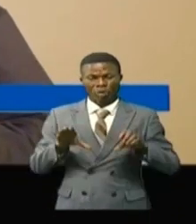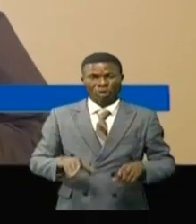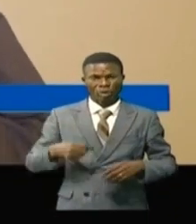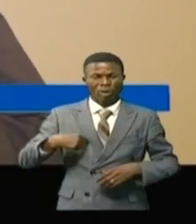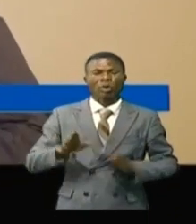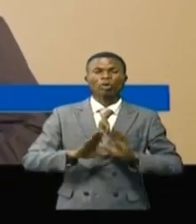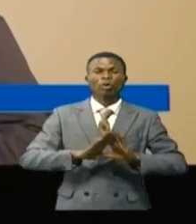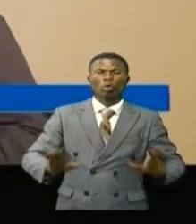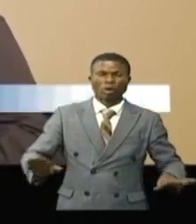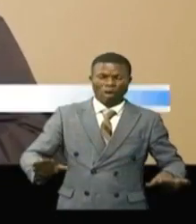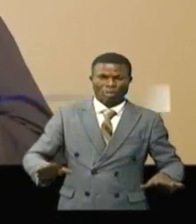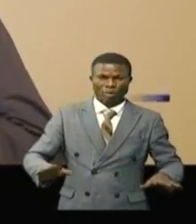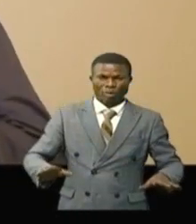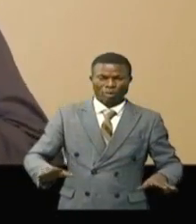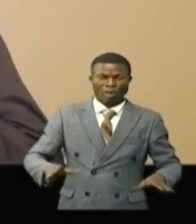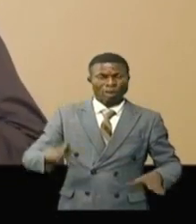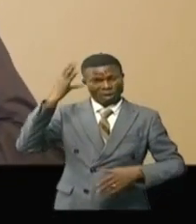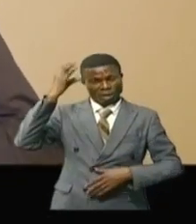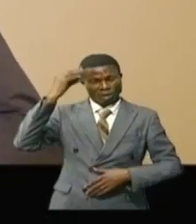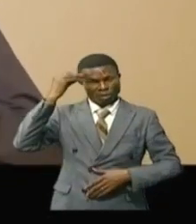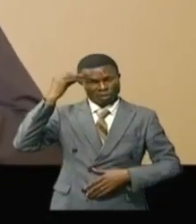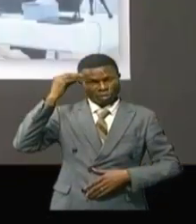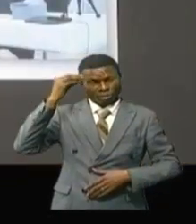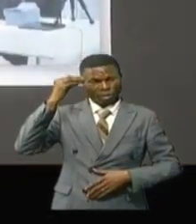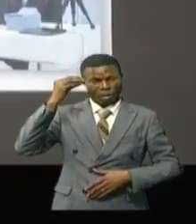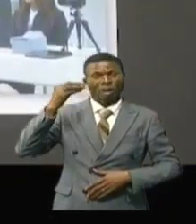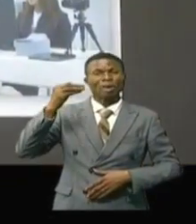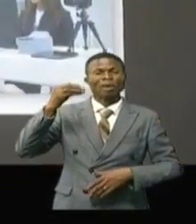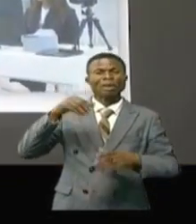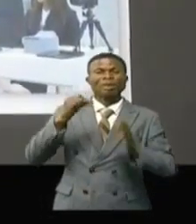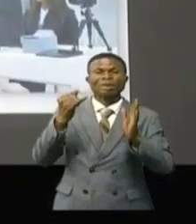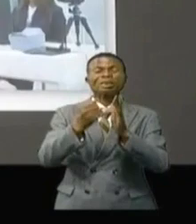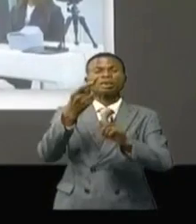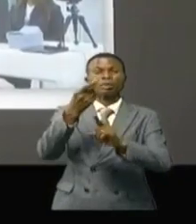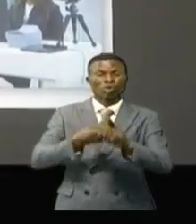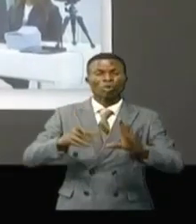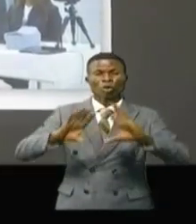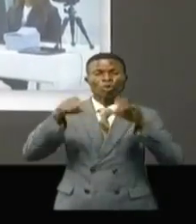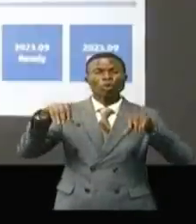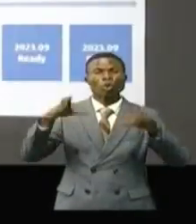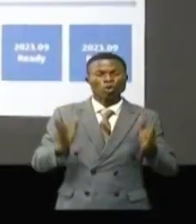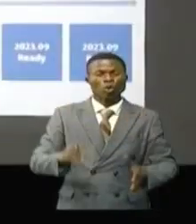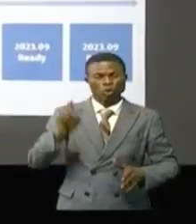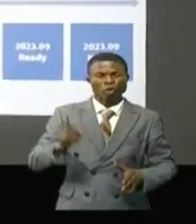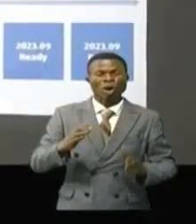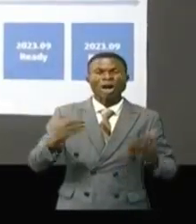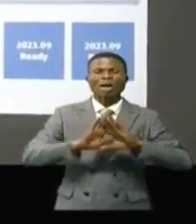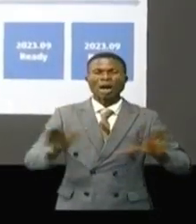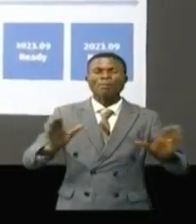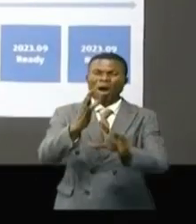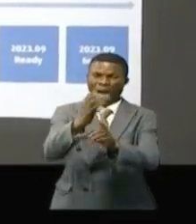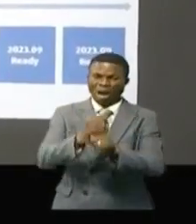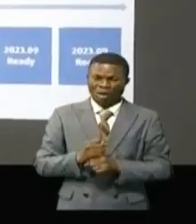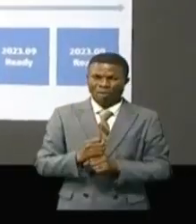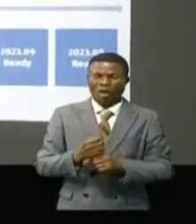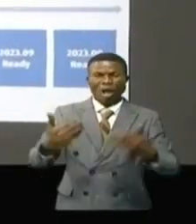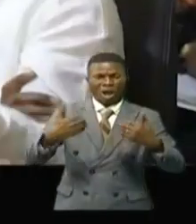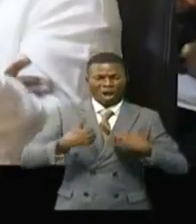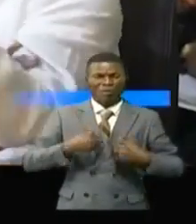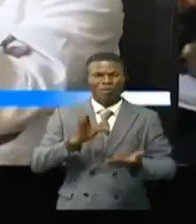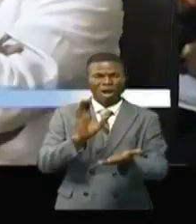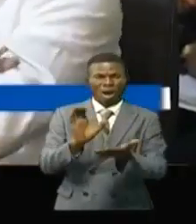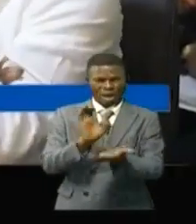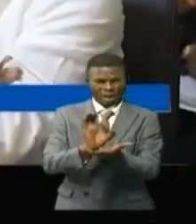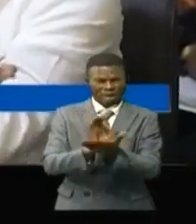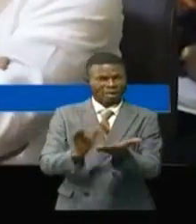la capacité et l'expérience. En l'espace de 6 mois, tous les Congolais pourront avoir leur carte d'identité.